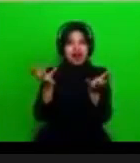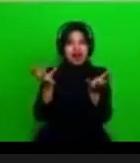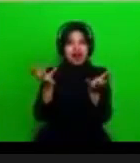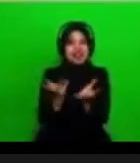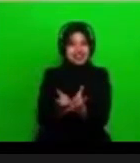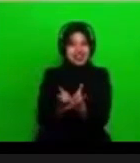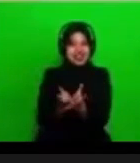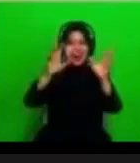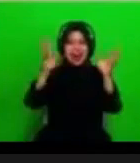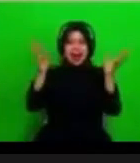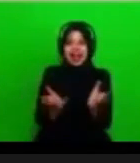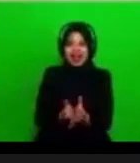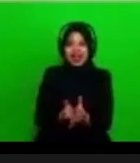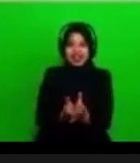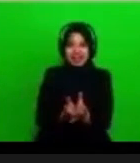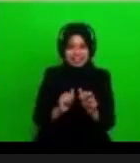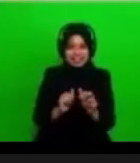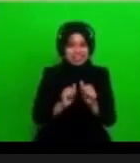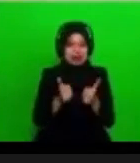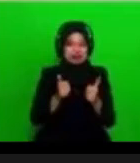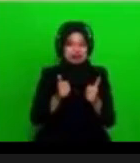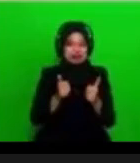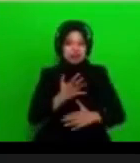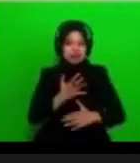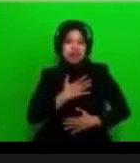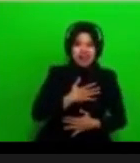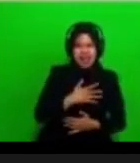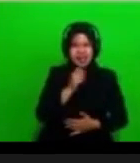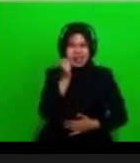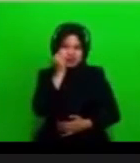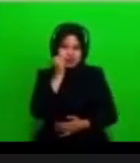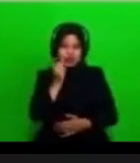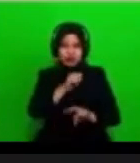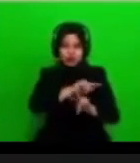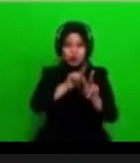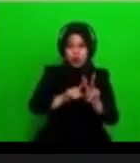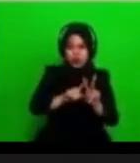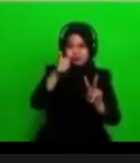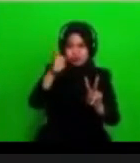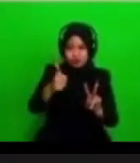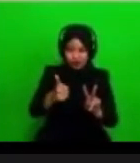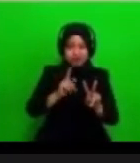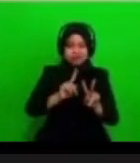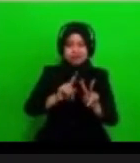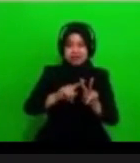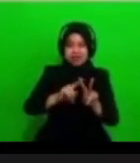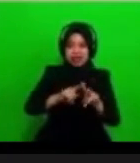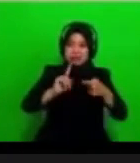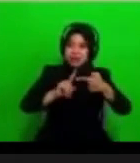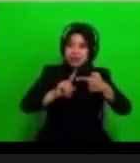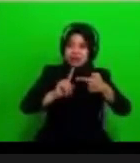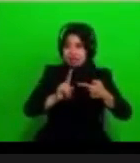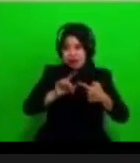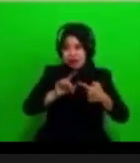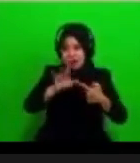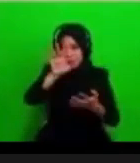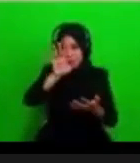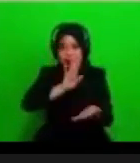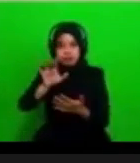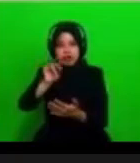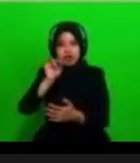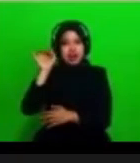Door prize. Hadiah lawang yang sudah disiapkan. Akan ada dua sesi, Teh Jenab. Dan untuk sesi pertama langsung kita